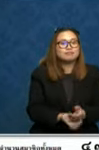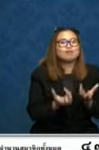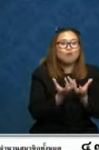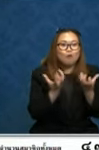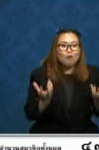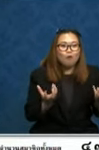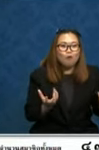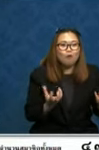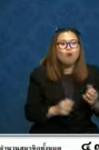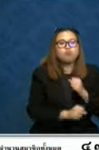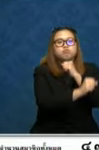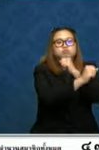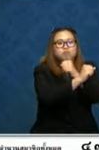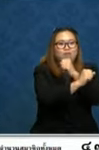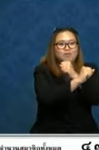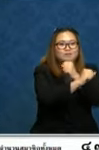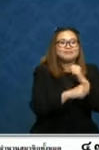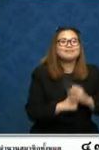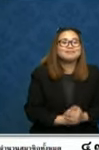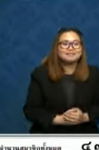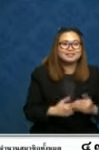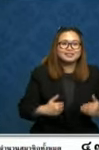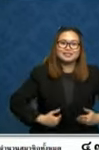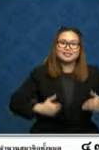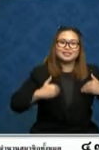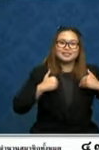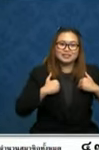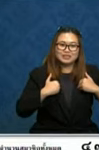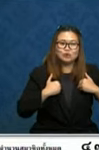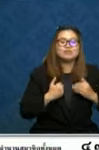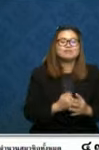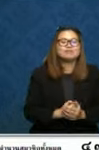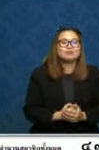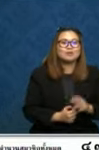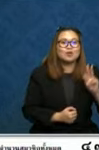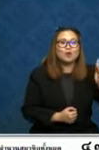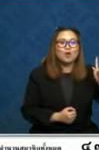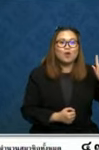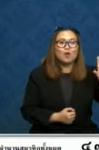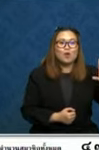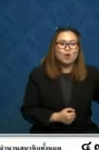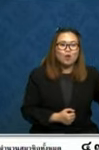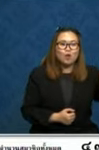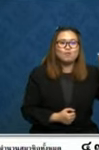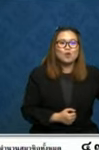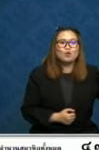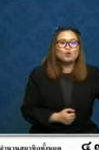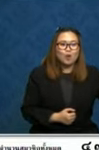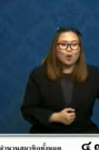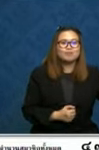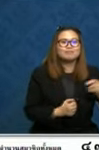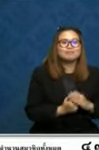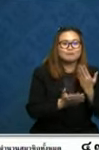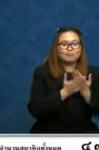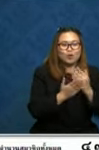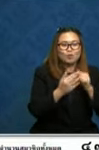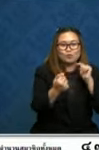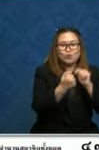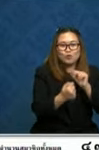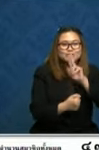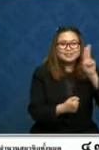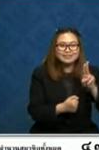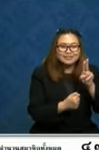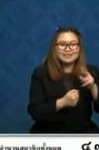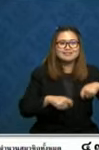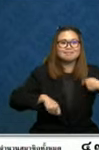ธปกรณ์ในการรักษาความปลอดภัยในชีวิตทรัพย์สินของอรมน.กรมน.ที่ฉันคิดว่าควรเป็นค่าใช้จ่ายที่เน้นไปทางด้านยุทโธปก